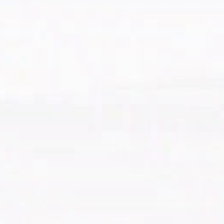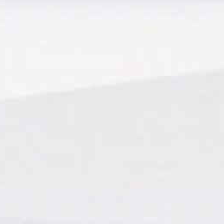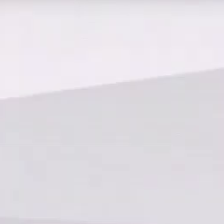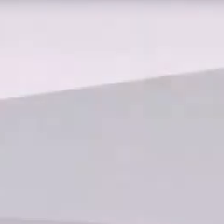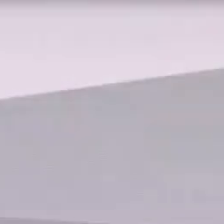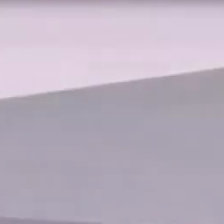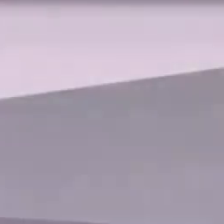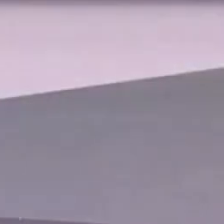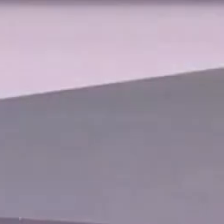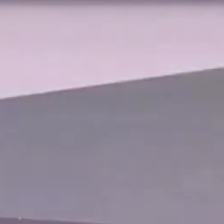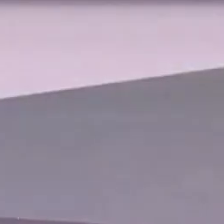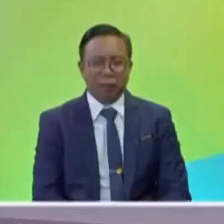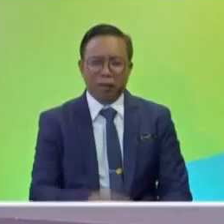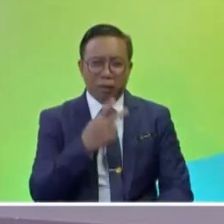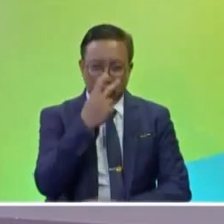KPM.